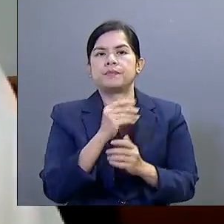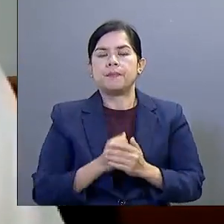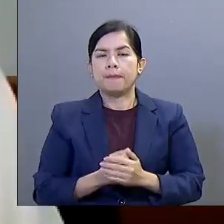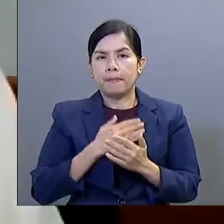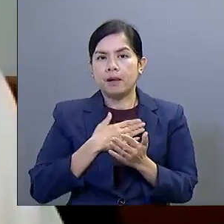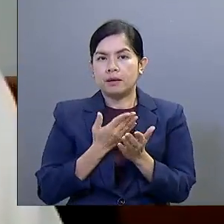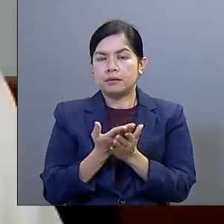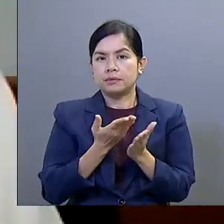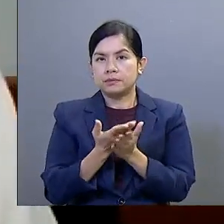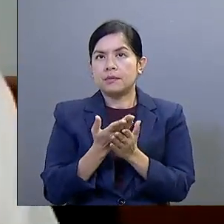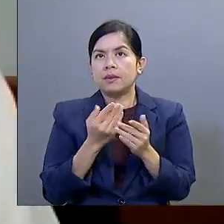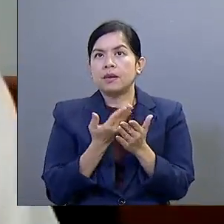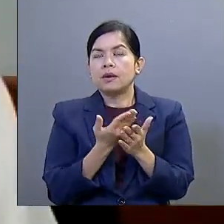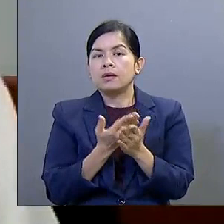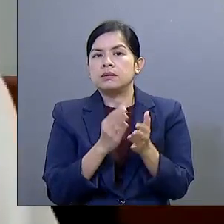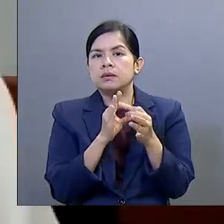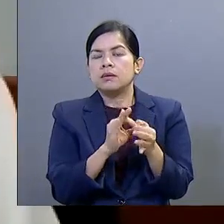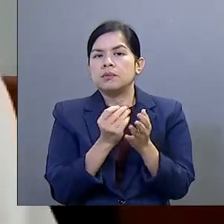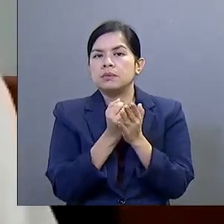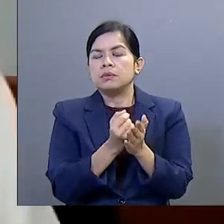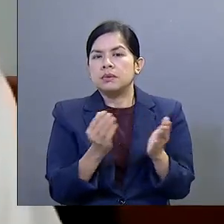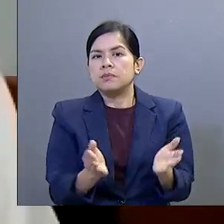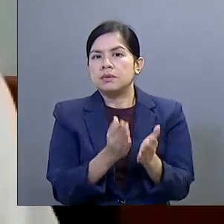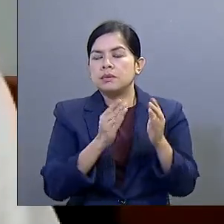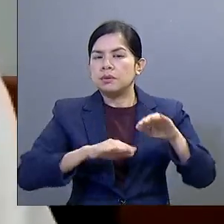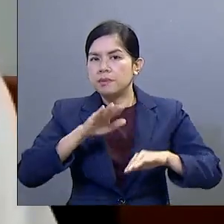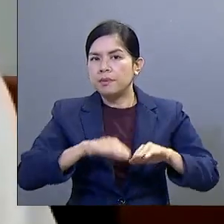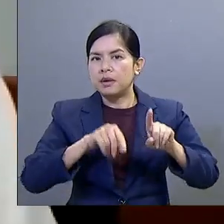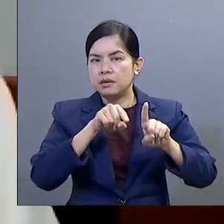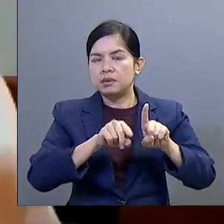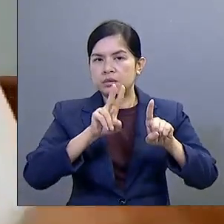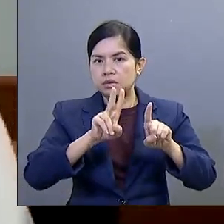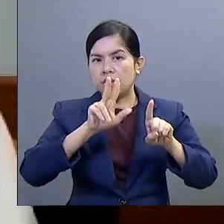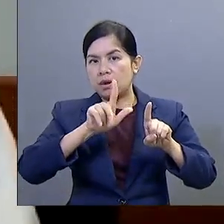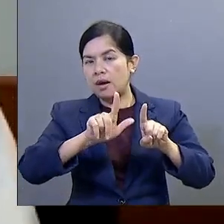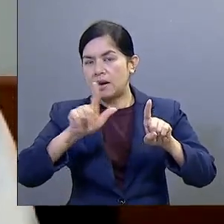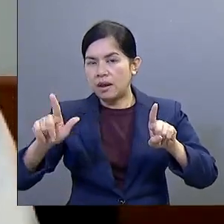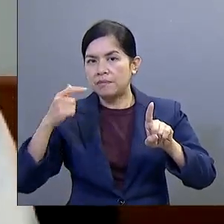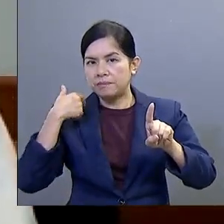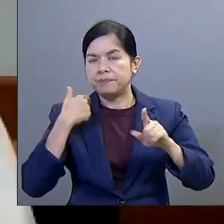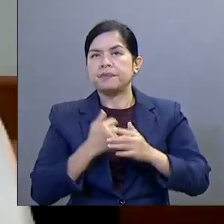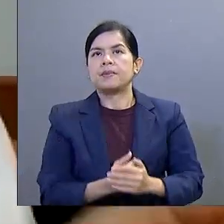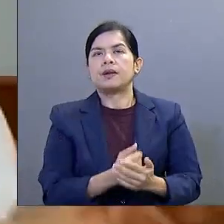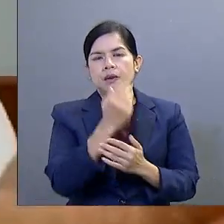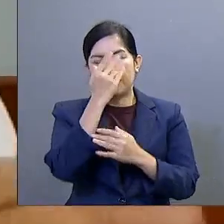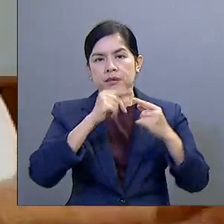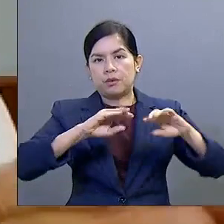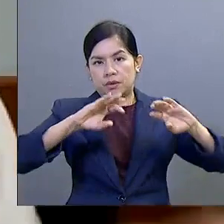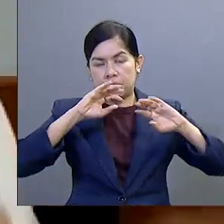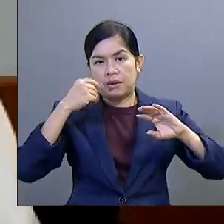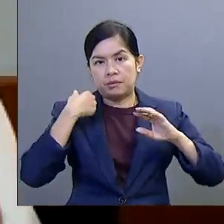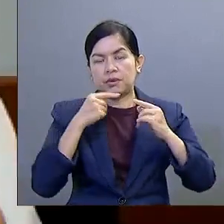เงินไปในเรื่องของการอุดหนุนเนี่ยไม่ต่ำกว่า 1.2 ล้านล้านบาทนะฮะในสมัยรัชกาลยิ่งลักษณ์เนี่ยเราจ่ายเงินประ